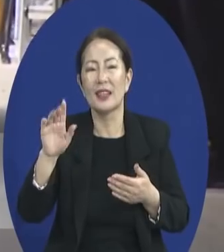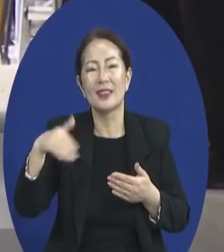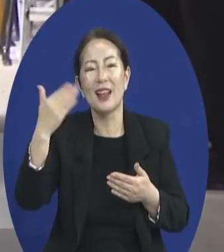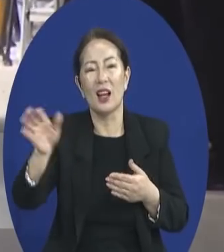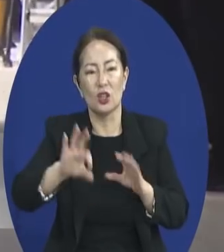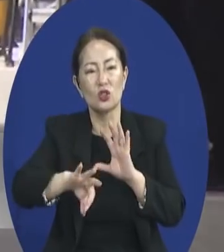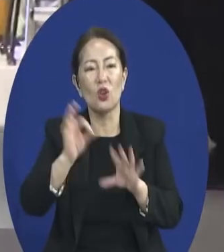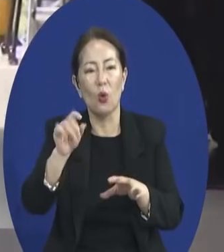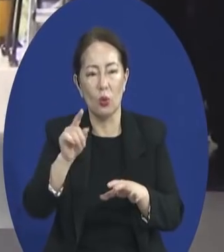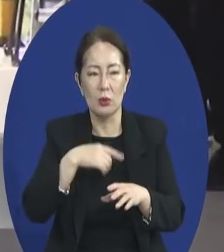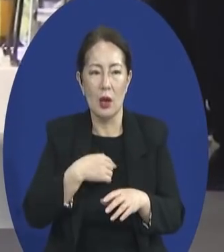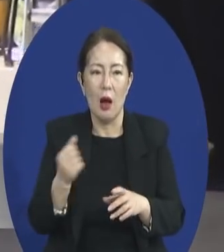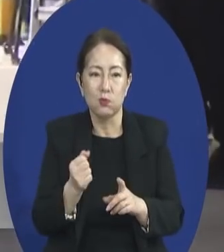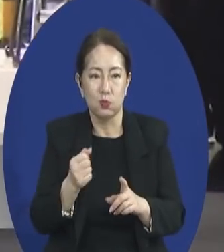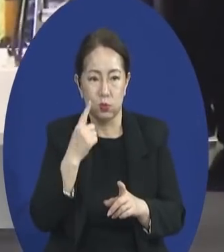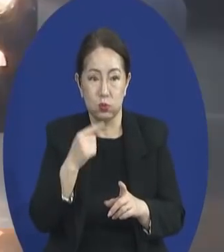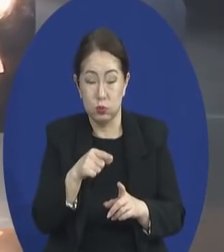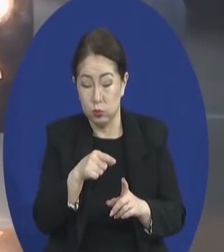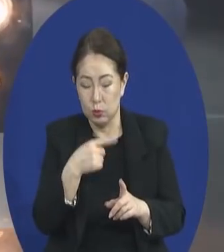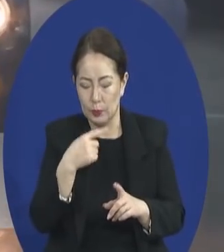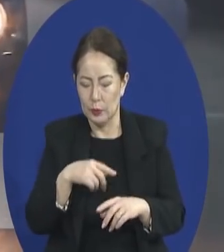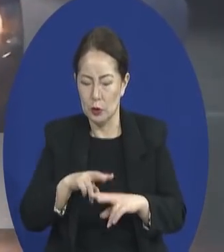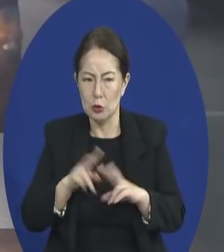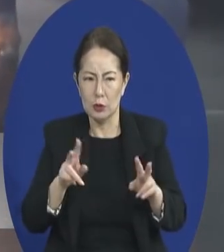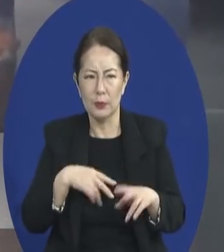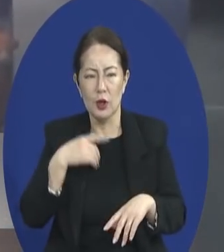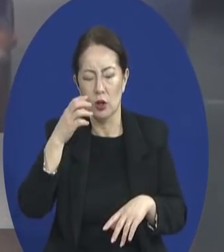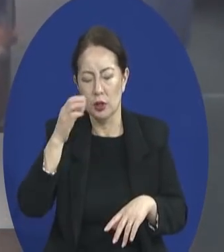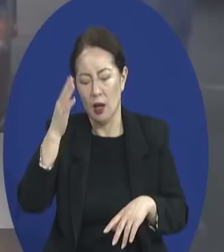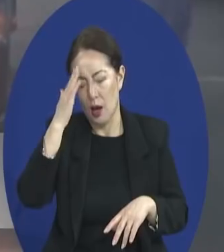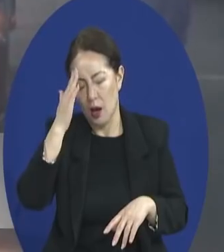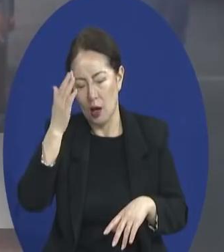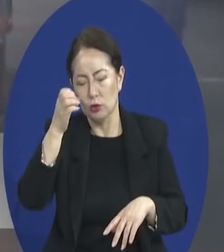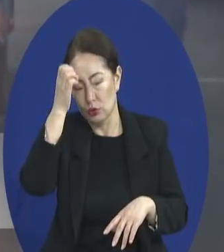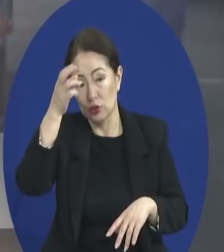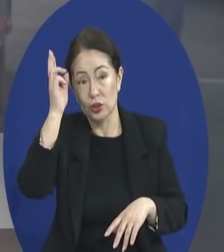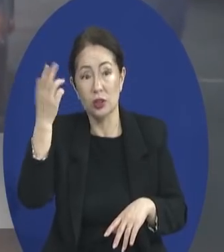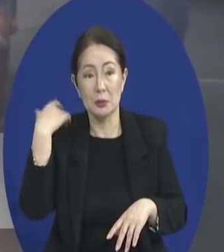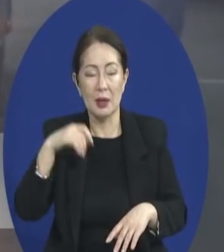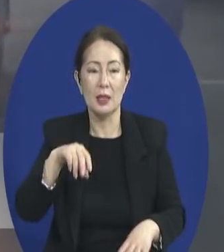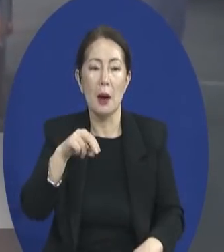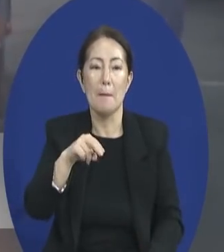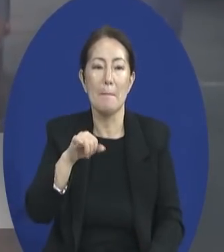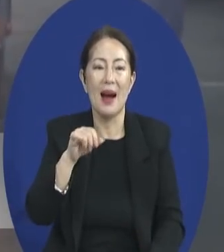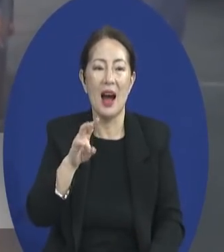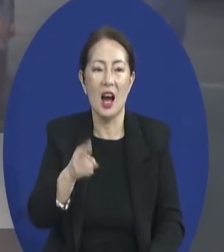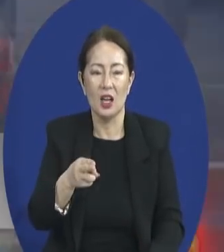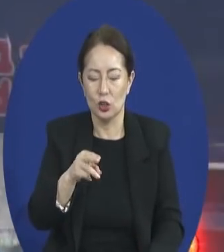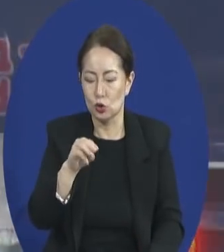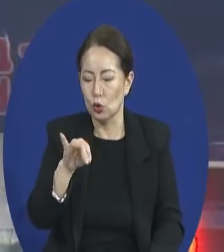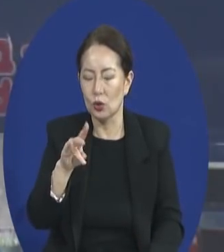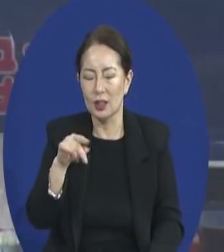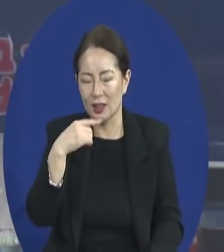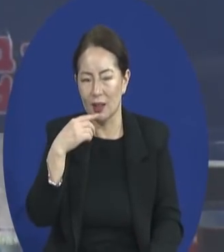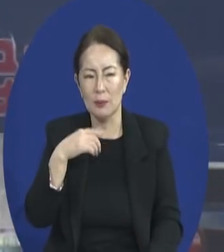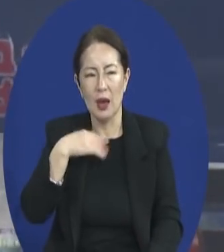гэж үзэж байна. Харин Пакинхэ судлагдсныхаа дараа өөрийн эцэг ерөнхийлөгч болсон Пак Чунхигээд орсон бөгөөд хоног хугацаа өнгөрөх тусам аавыгаа